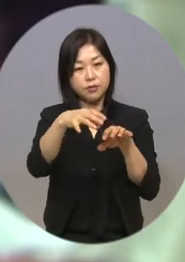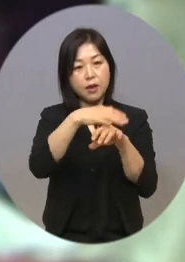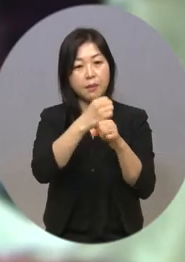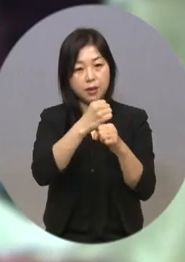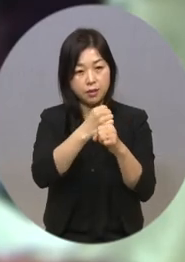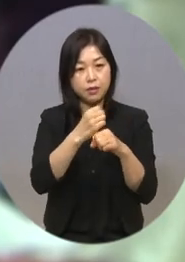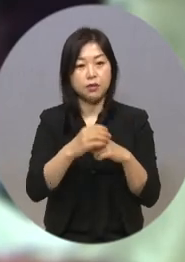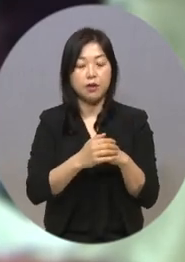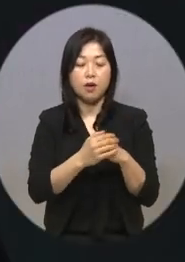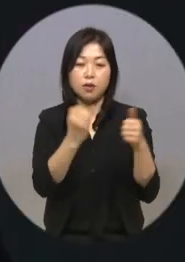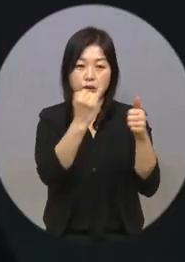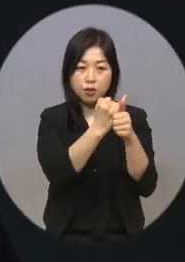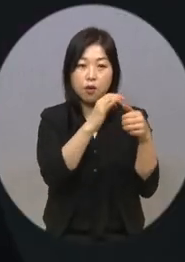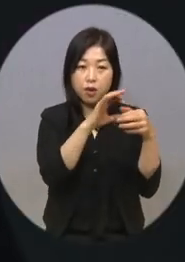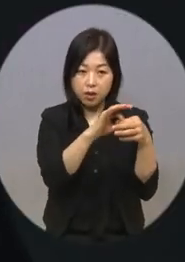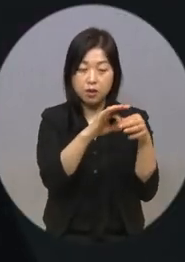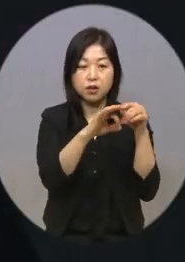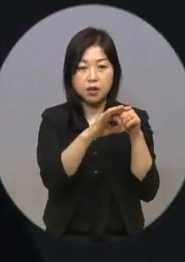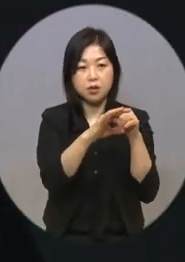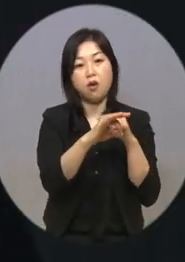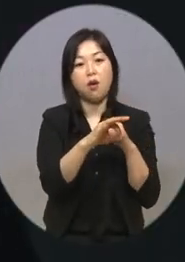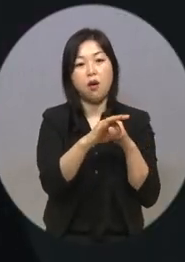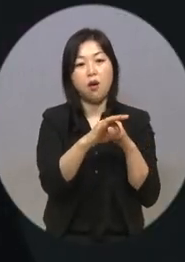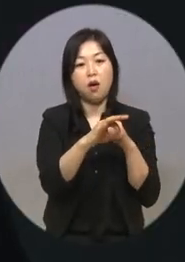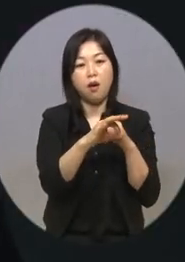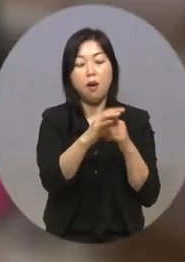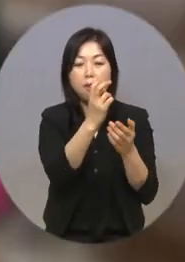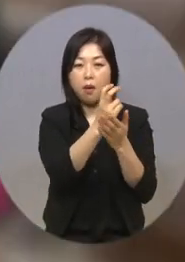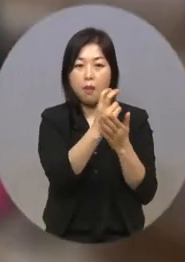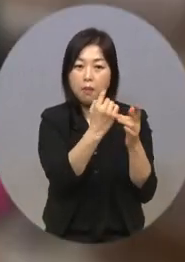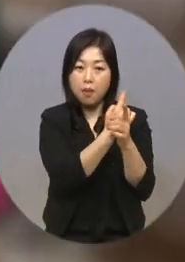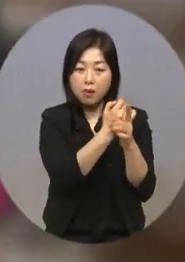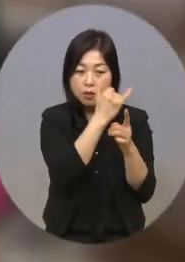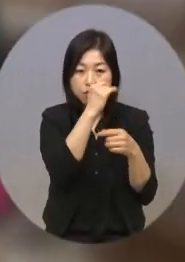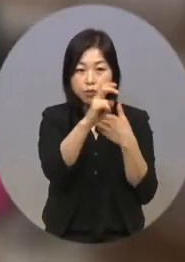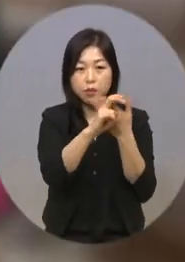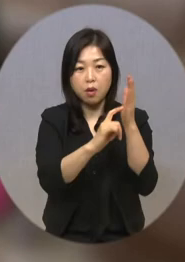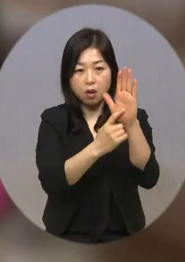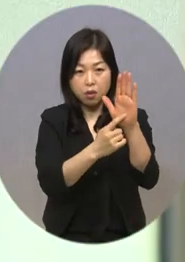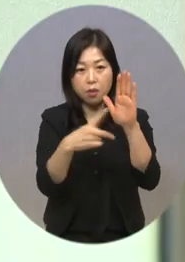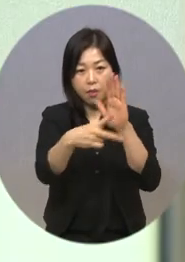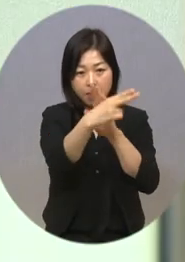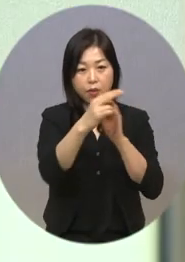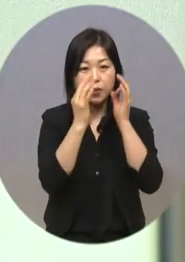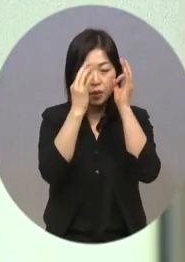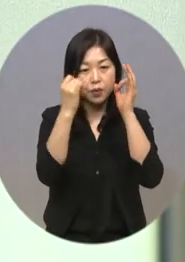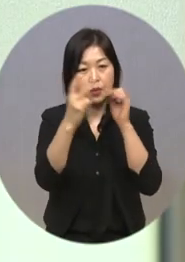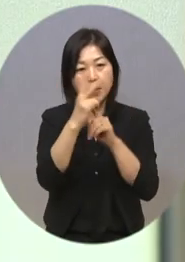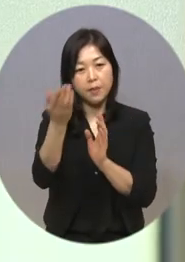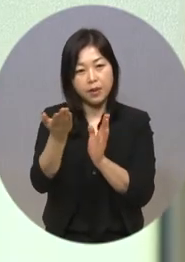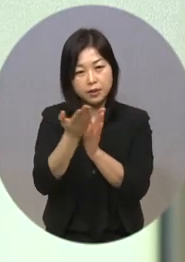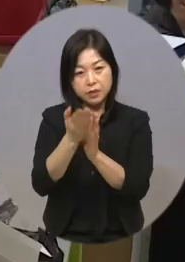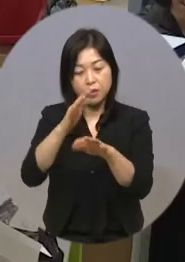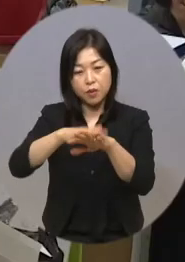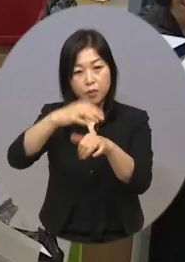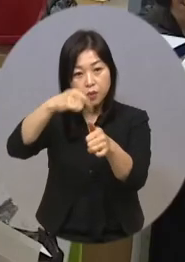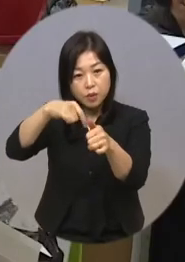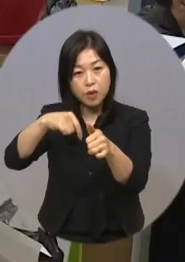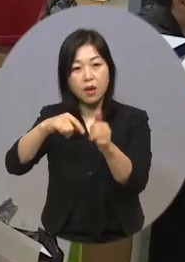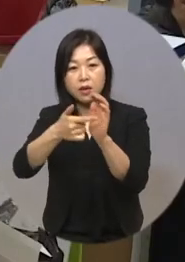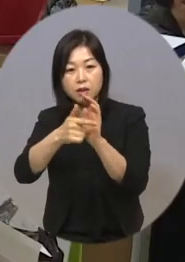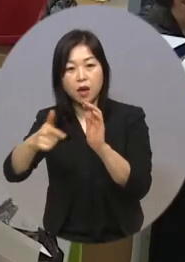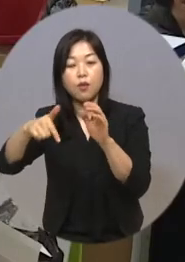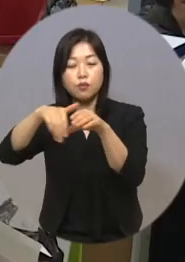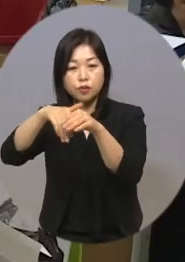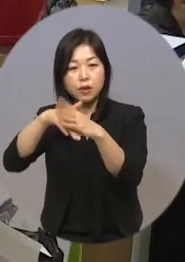엄 내 이용자 보호를 위한 법 개정과 관련 불법광고 근절 노력 맟춤형 농업 교육과 다문화 이해 교육